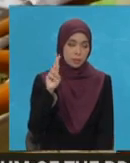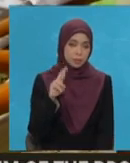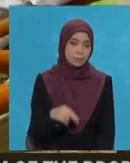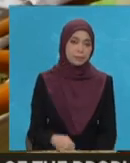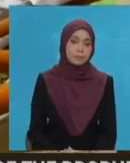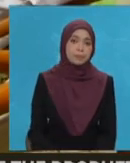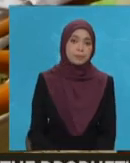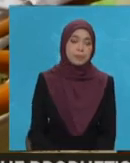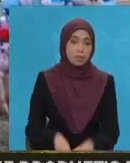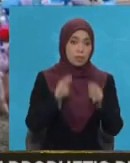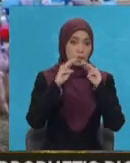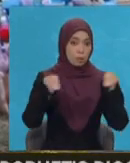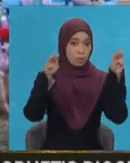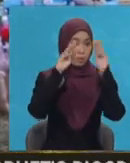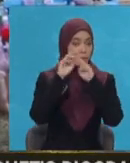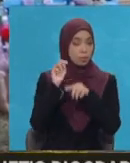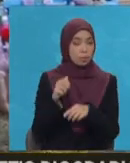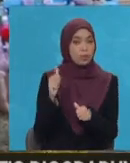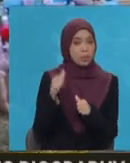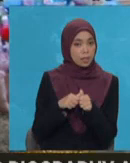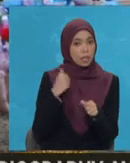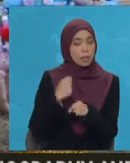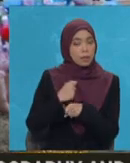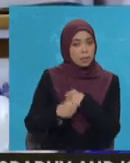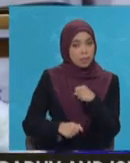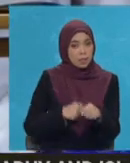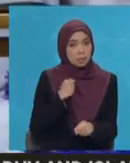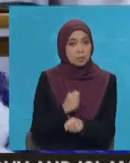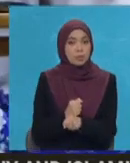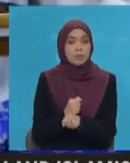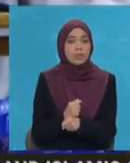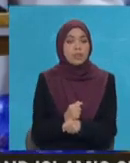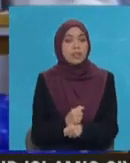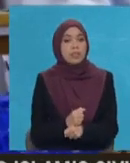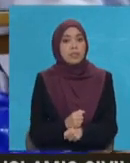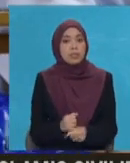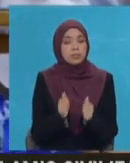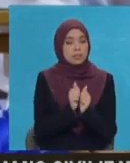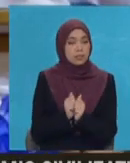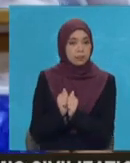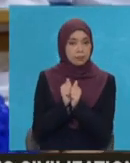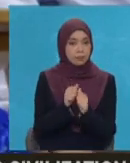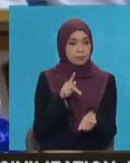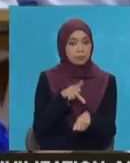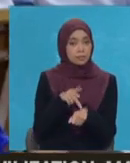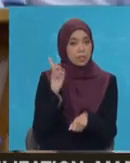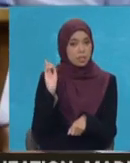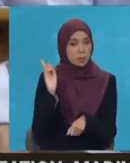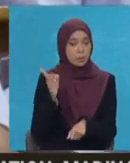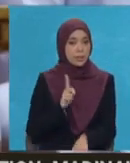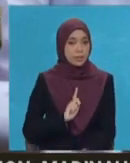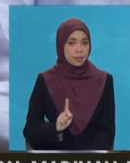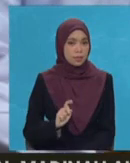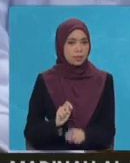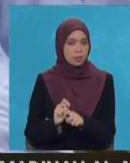majelis merupakan acara tahunan persatuan yang dikendalikan bersama bagian pembangunan mualaf pusat dakwah islamiyah ia antara lain